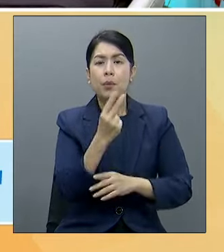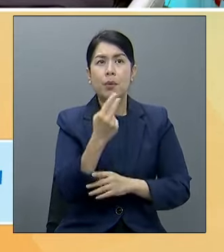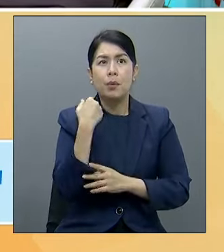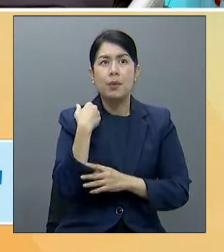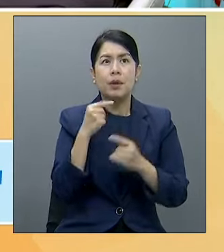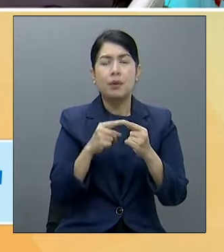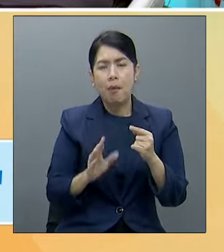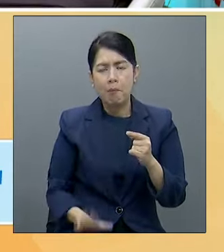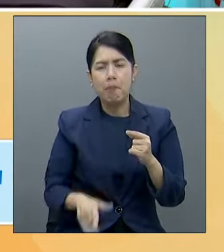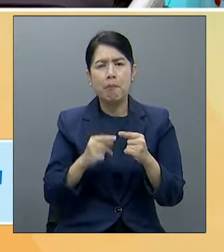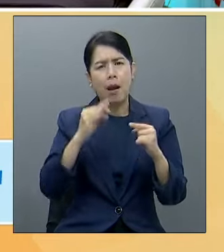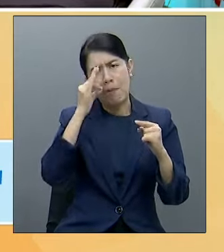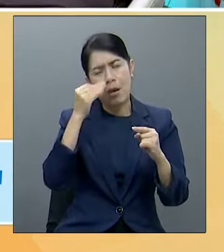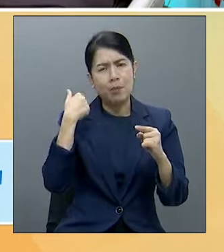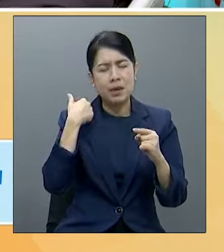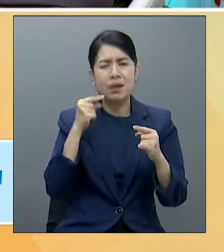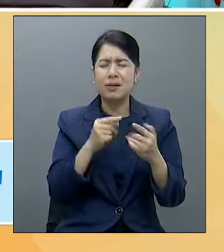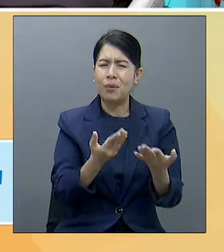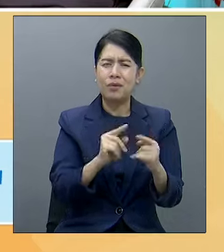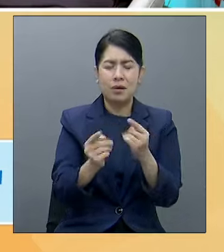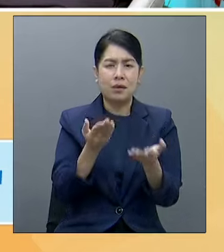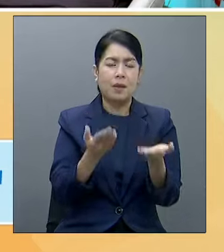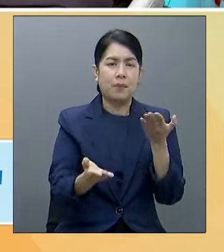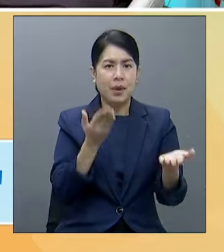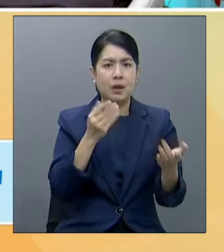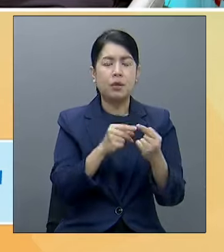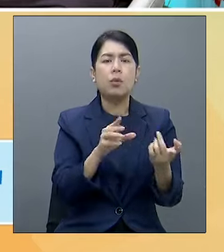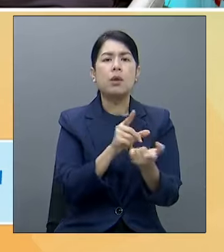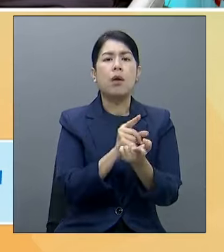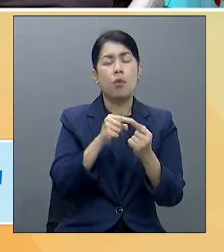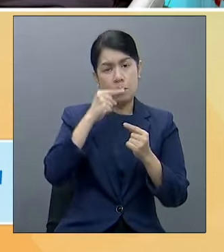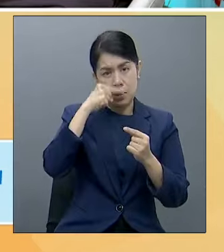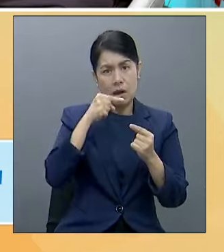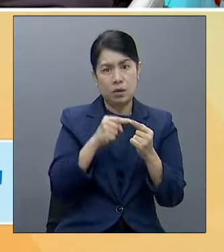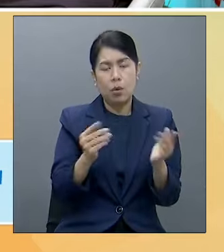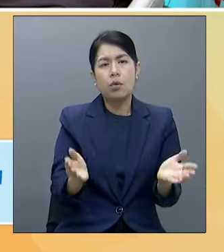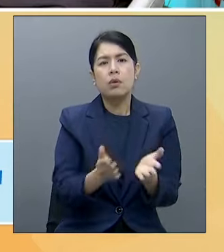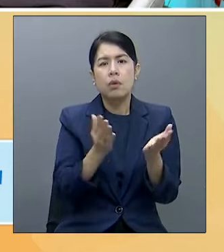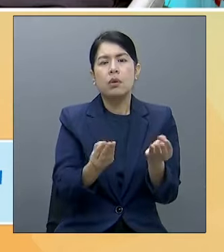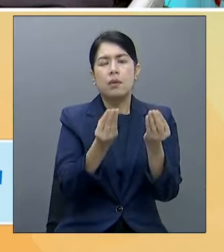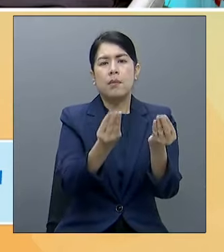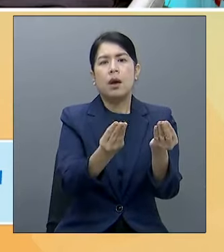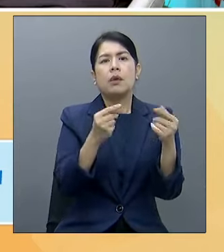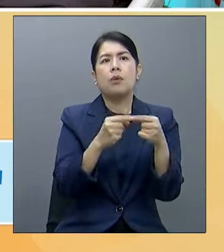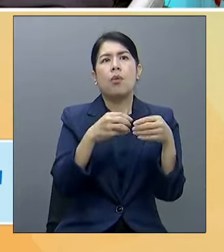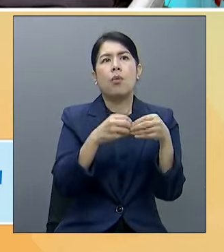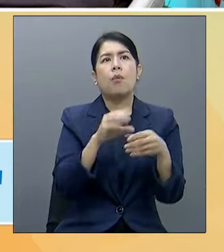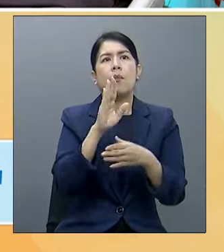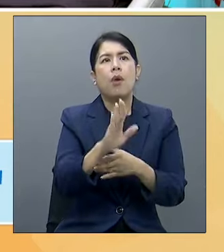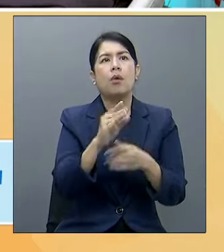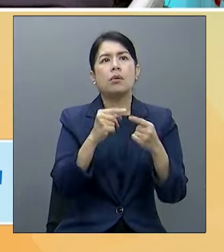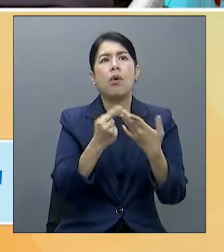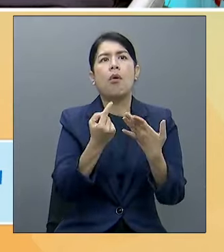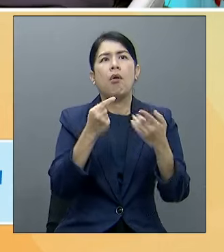รยากาศที่สังคมไทยอะค่ะต้องการส่งเสียงว่าโอเคในระดับเอเชียมันมีหลายประเทศที่ยากมากแต่สำหรับประเ